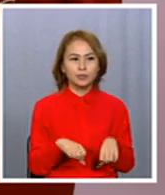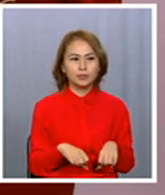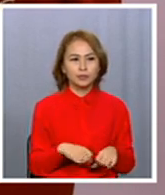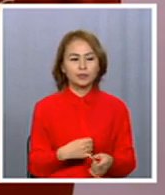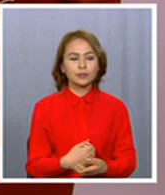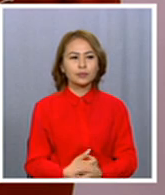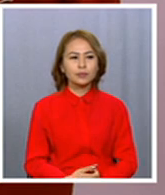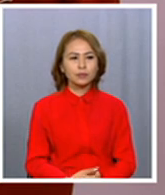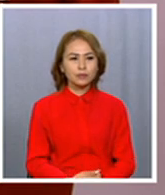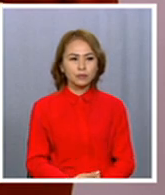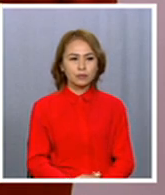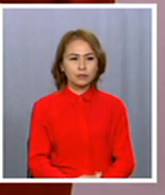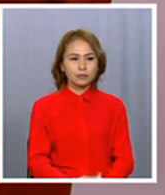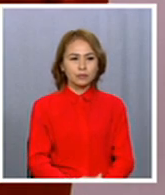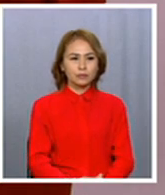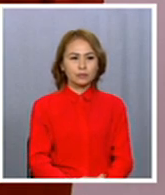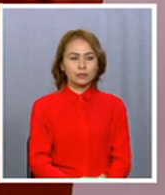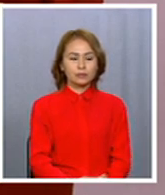ойланып көрейік.